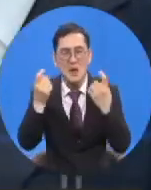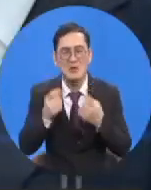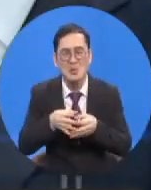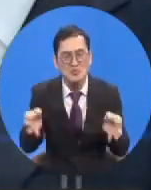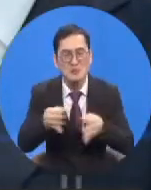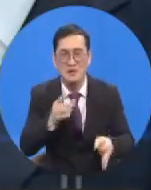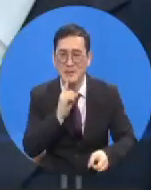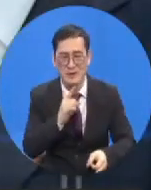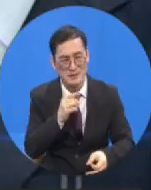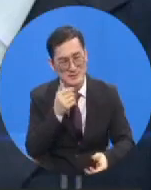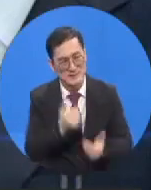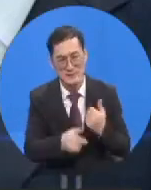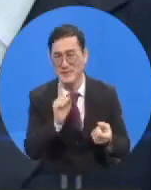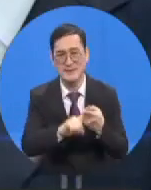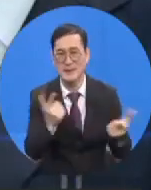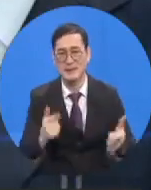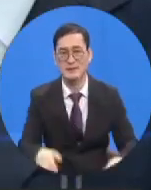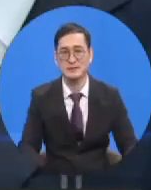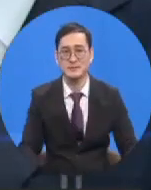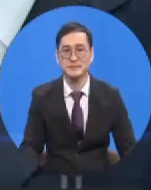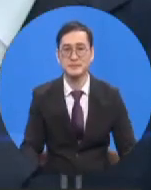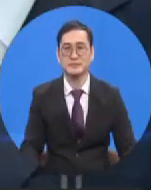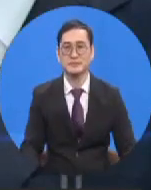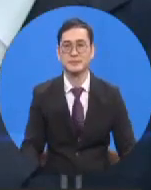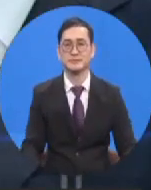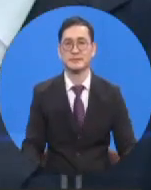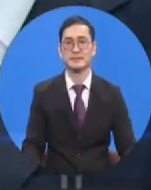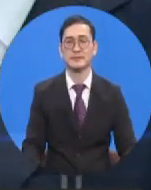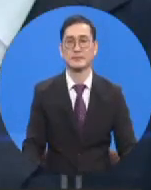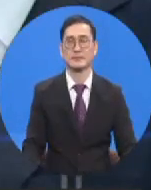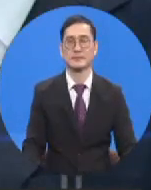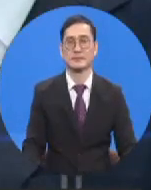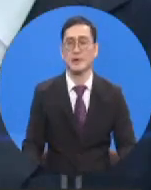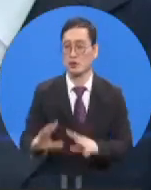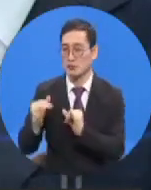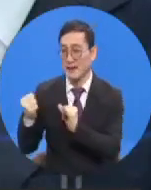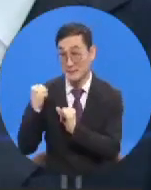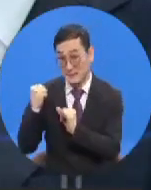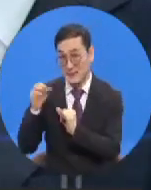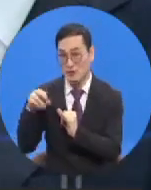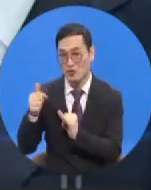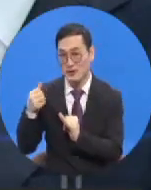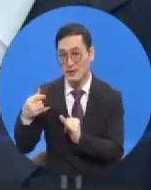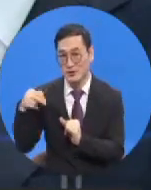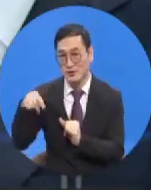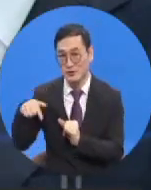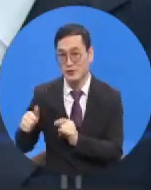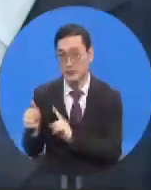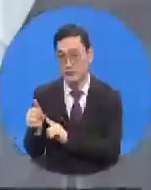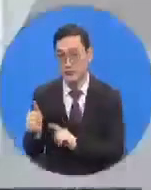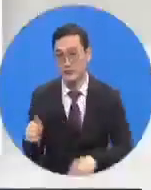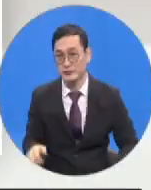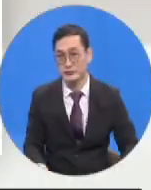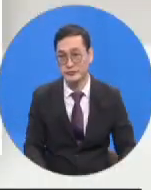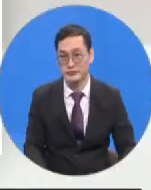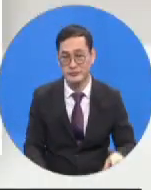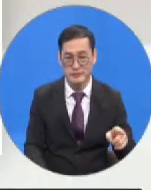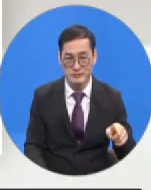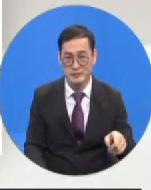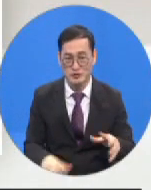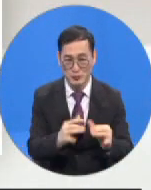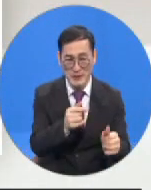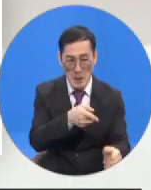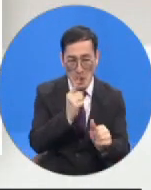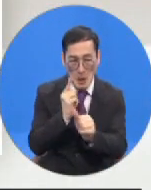이재명 지사의 이 저격수나 다름없는 인물이죠. 국민의힘 윤희숙 의원은요. 선정적인 낚시질을 할